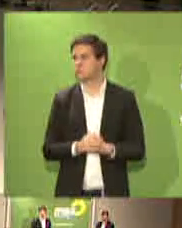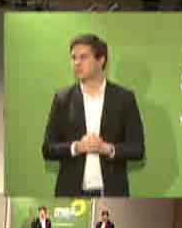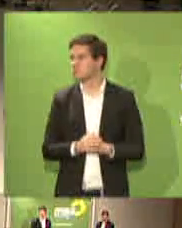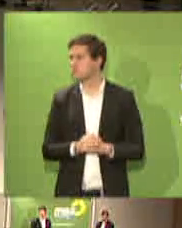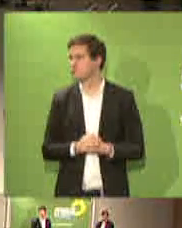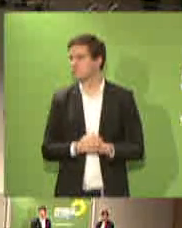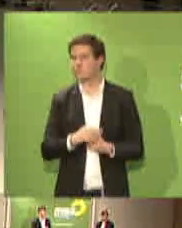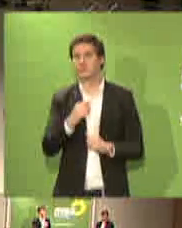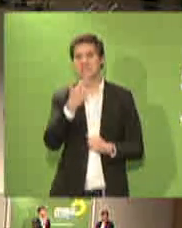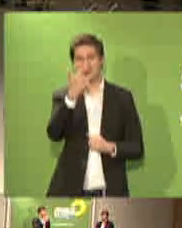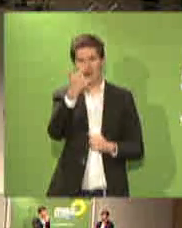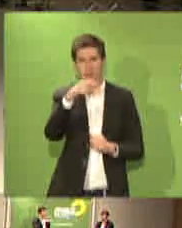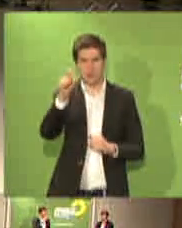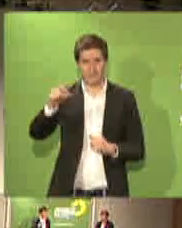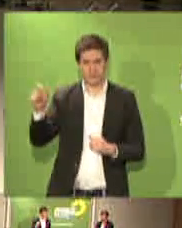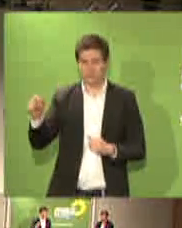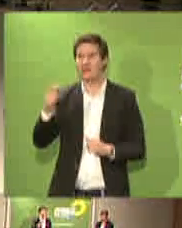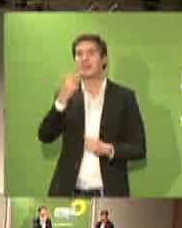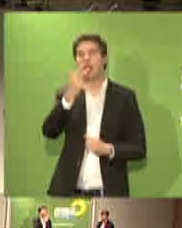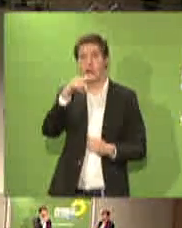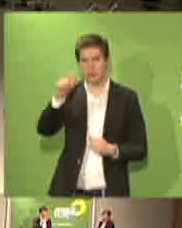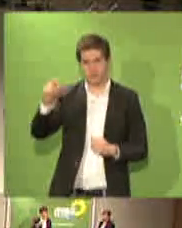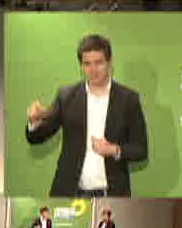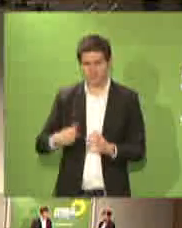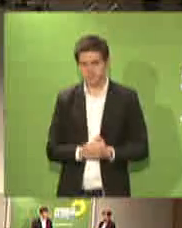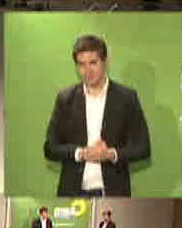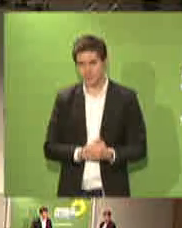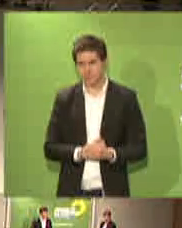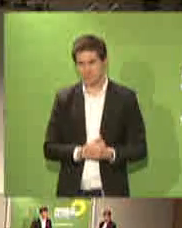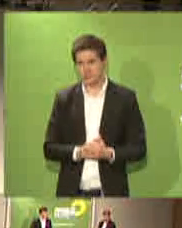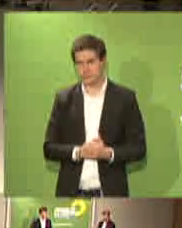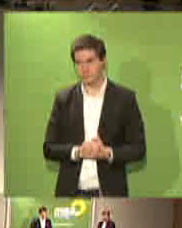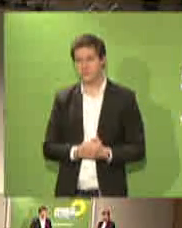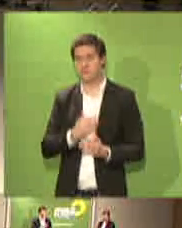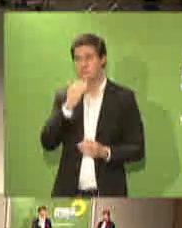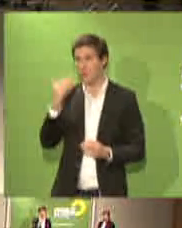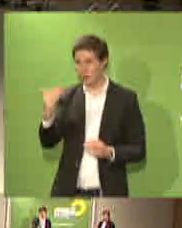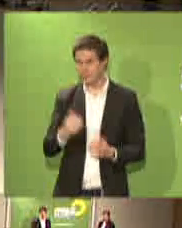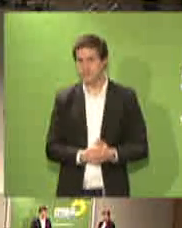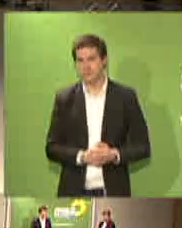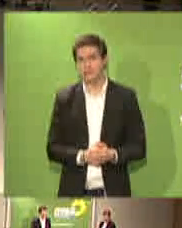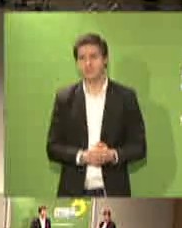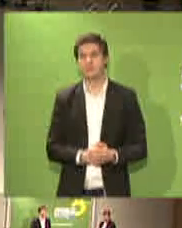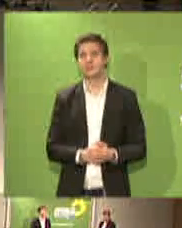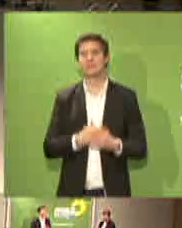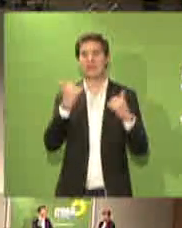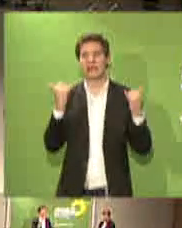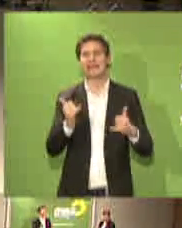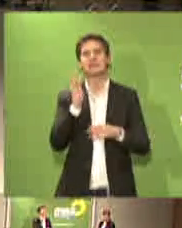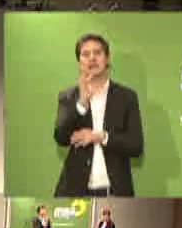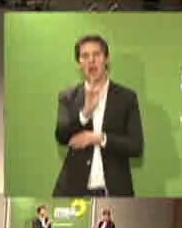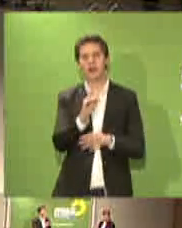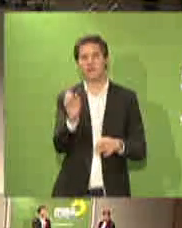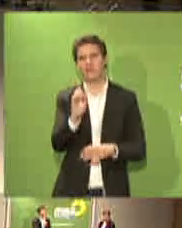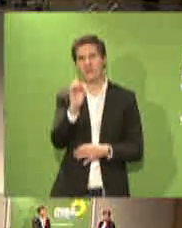Ich sehe zwei Enthaltungen, drei insgesamt. Danke. Und jetzt die Gegenstimmen.